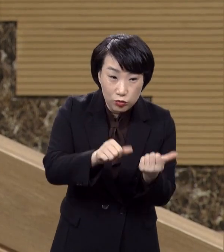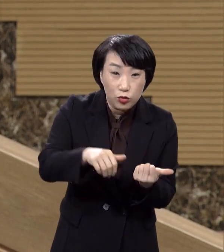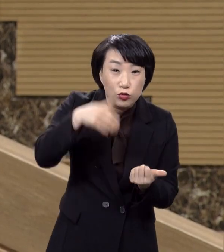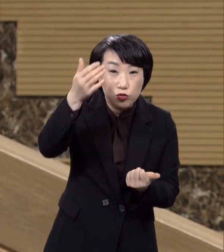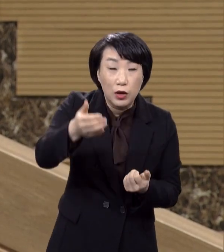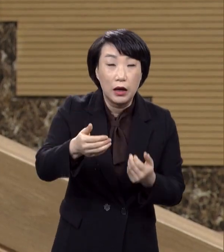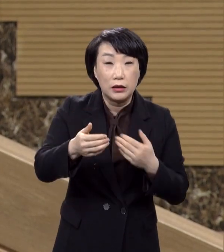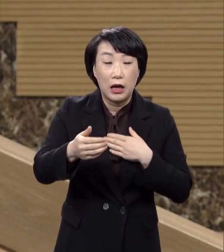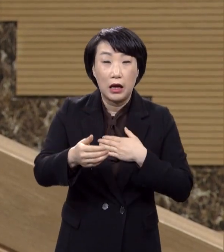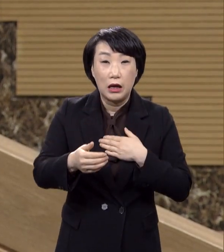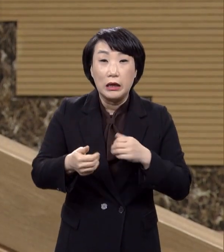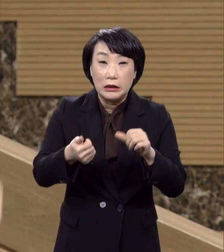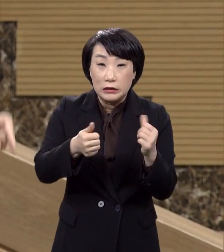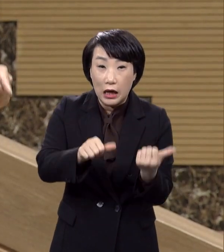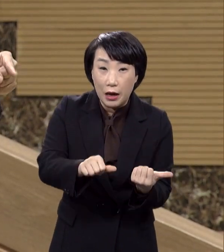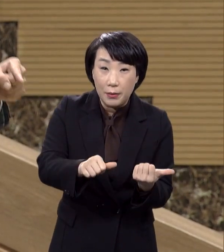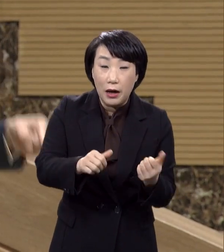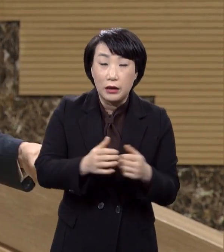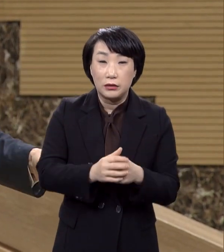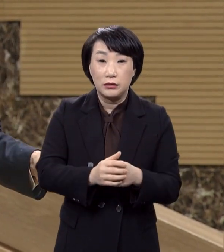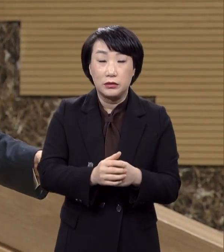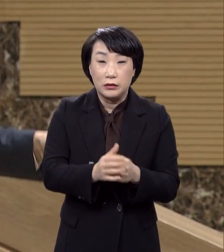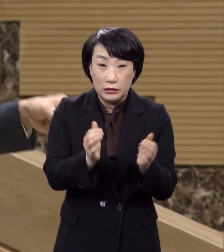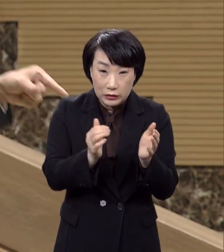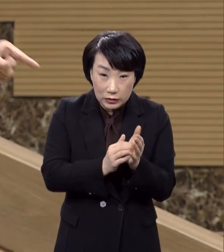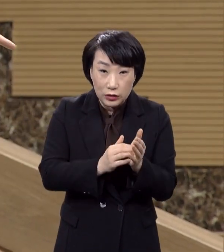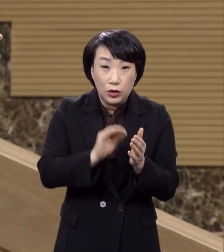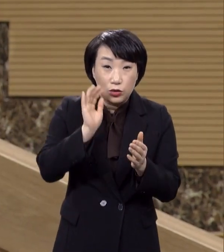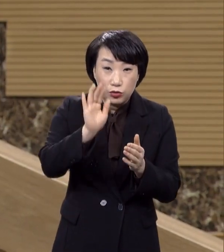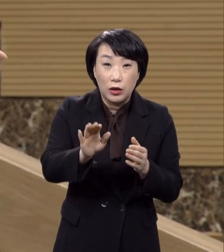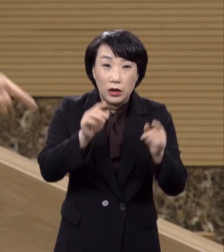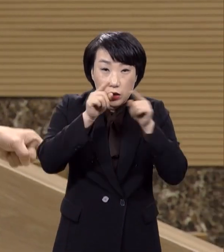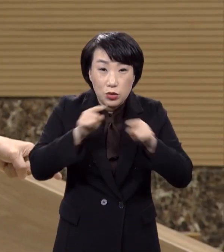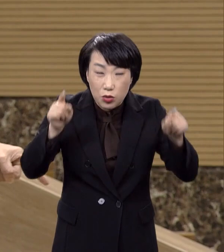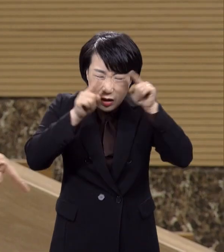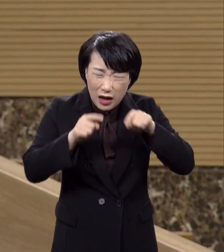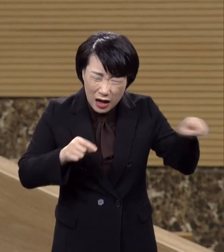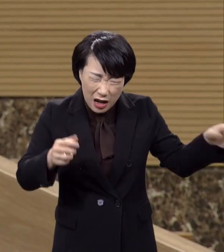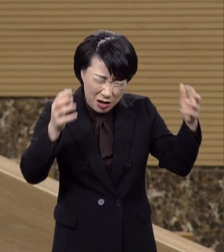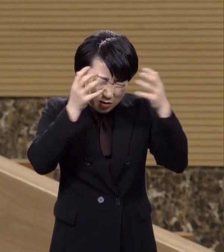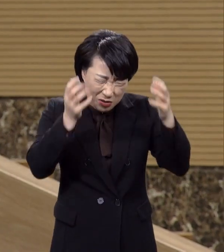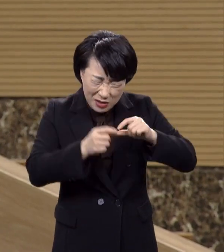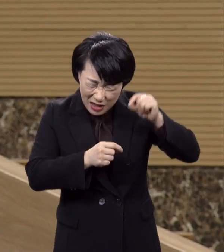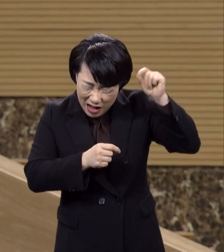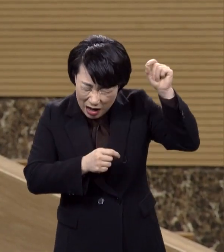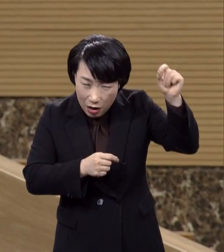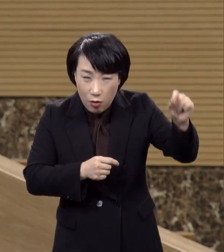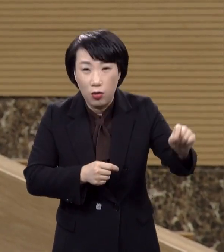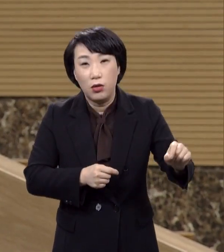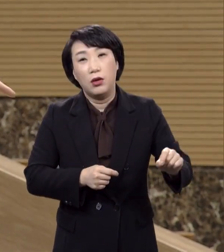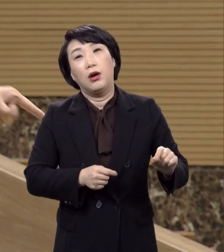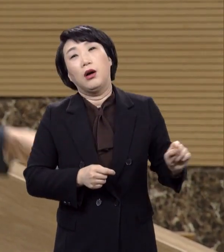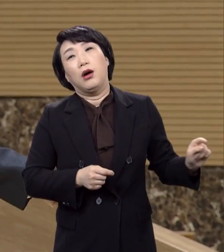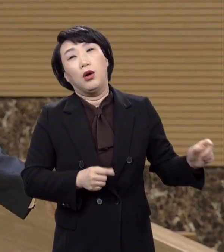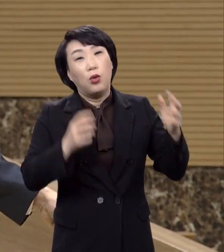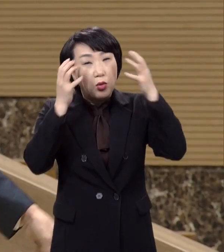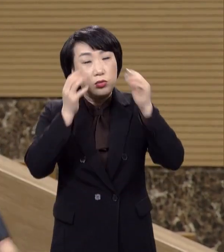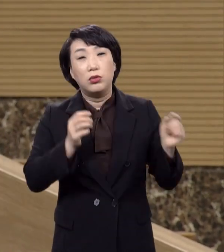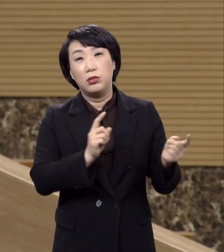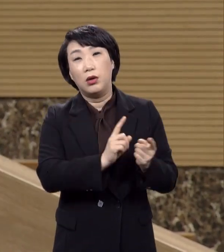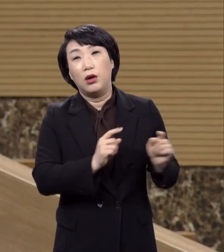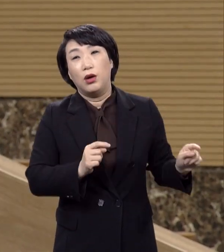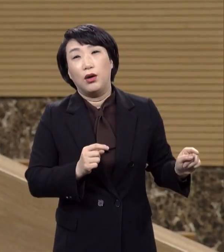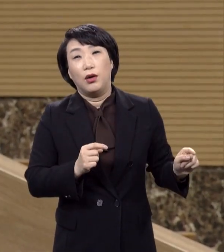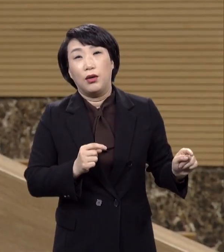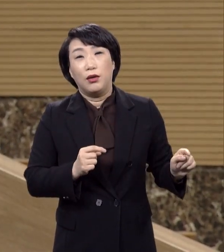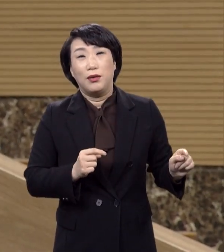다음 사망이라는 선고를 받고 지옥의 고통에서 영원히